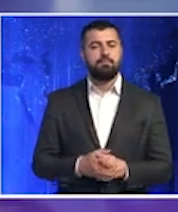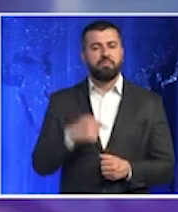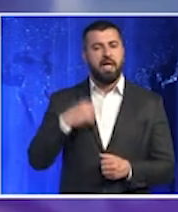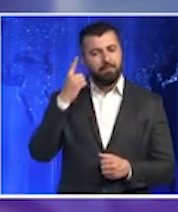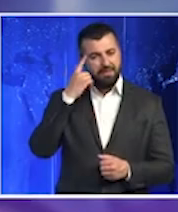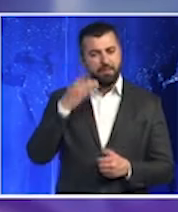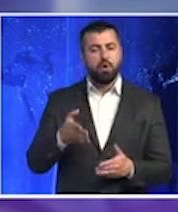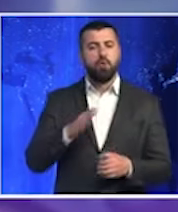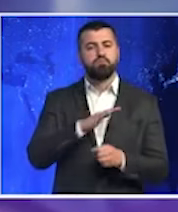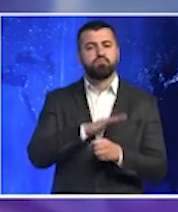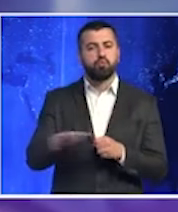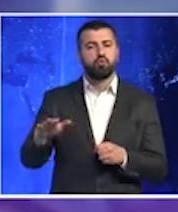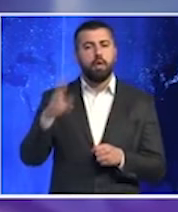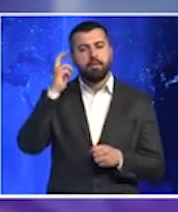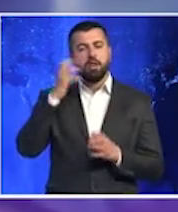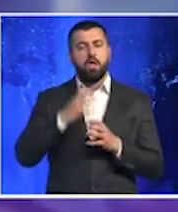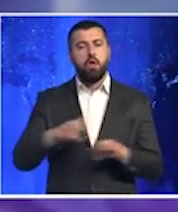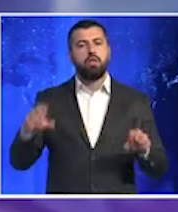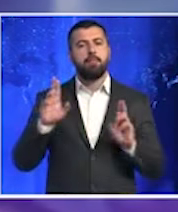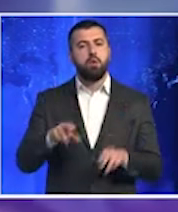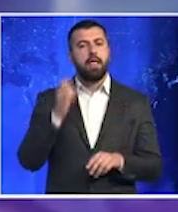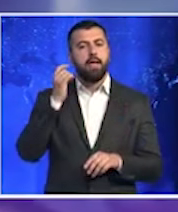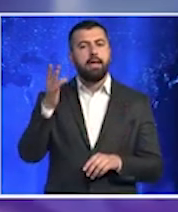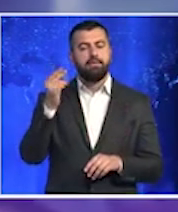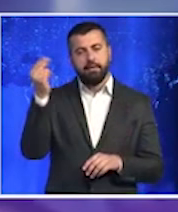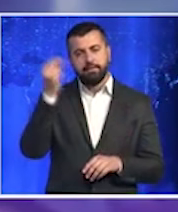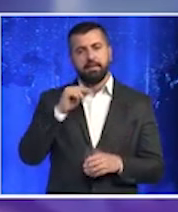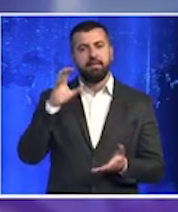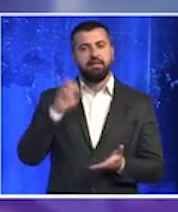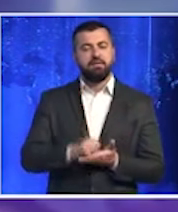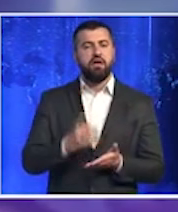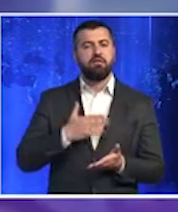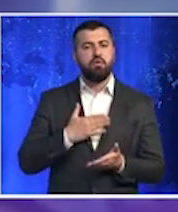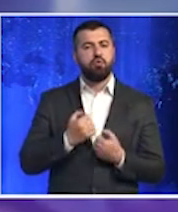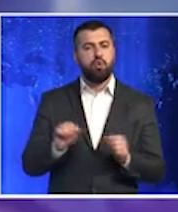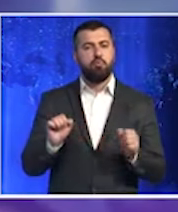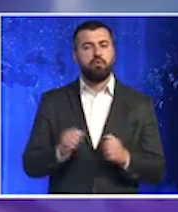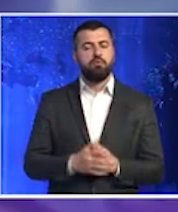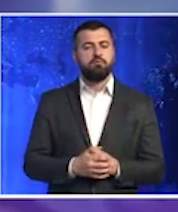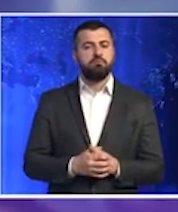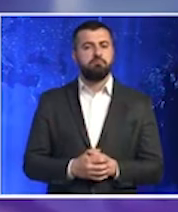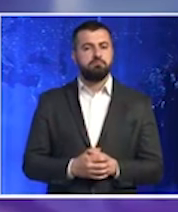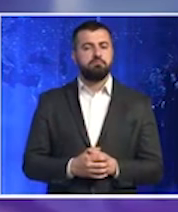Dakle, ja mislim da puna nezavisnost Crne Gore će biti tek kada bude imala i svoju nezavisnu crkvu.